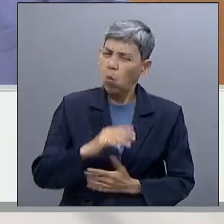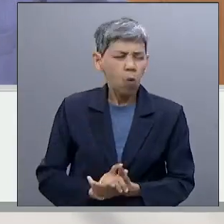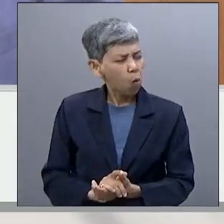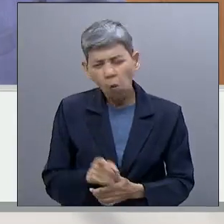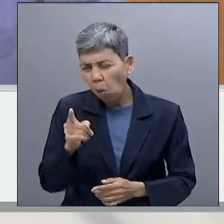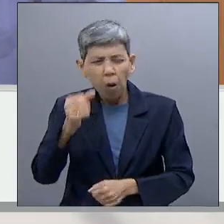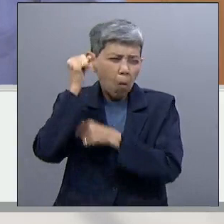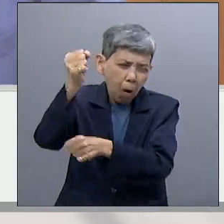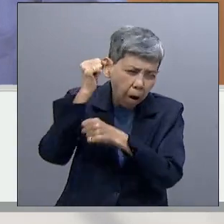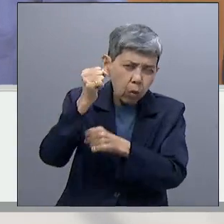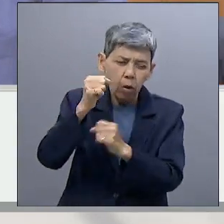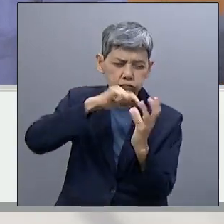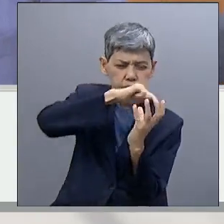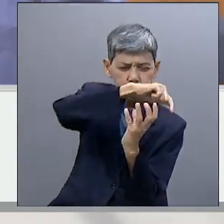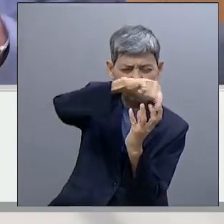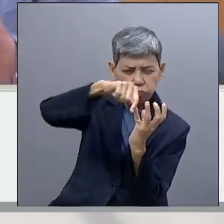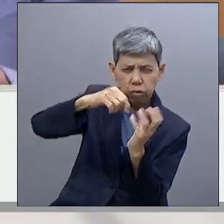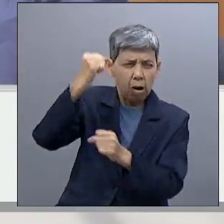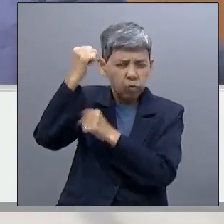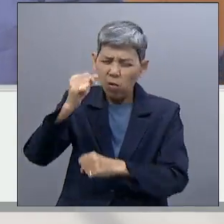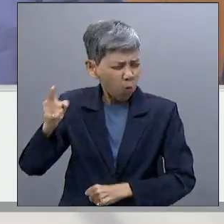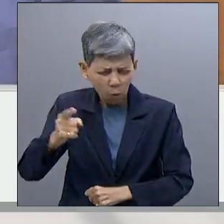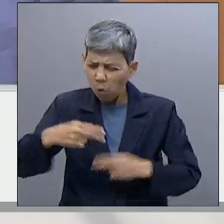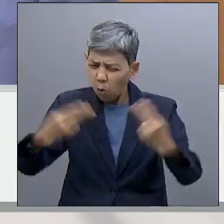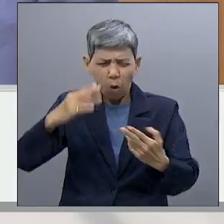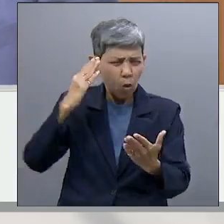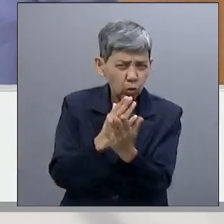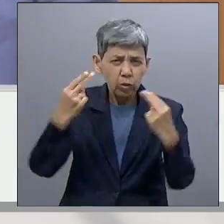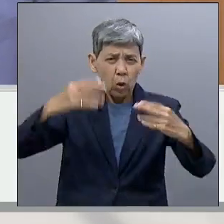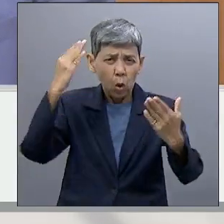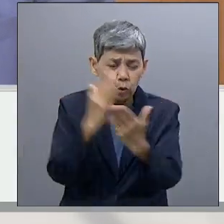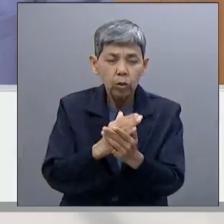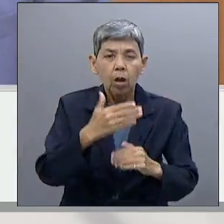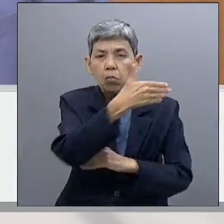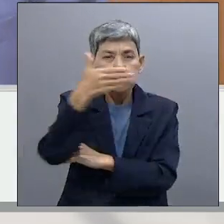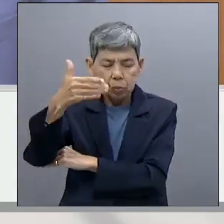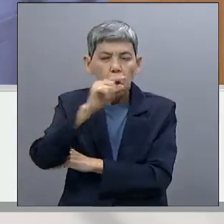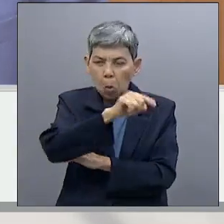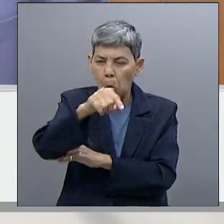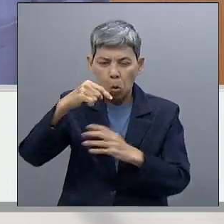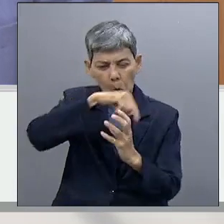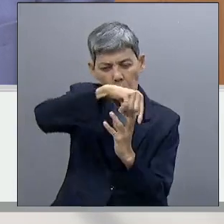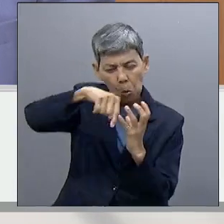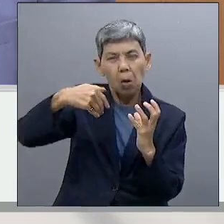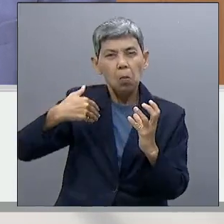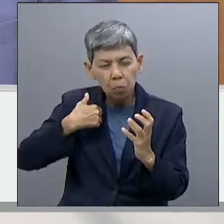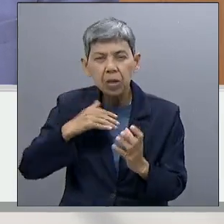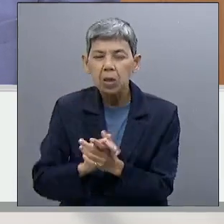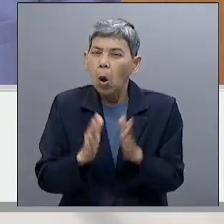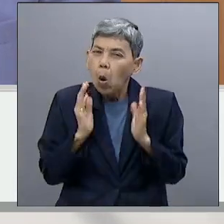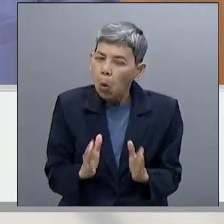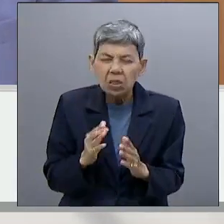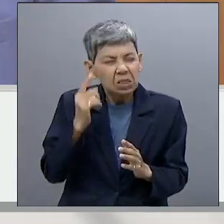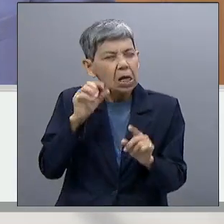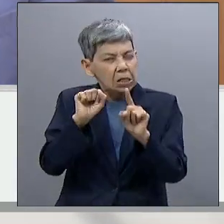งตลอดนะทั่วโลกอ่ะว่างั้นซึ่งก็แต่ละประเทศนี่ก็ไม่ใช่น้อยนะอาจจะเป็นคลื่นมนุษย์เป็นแส